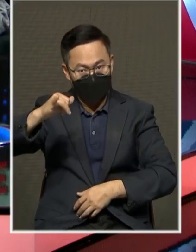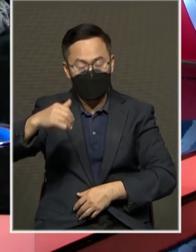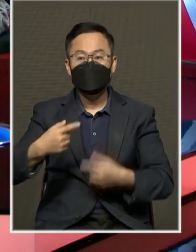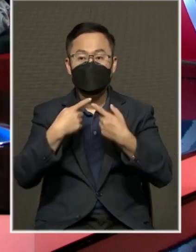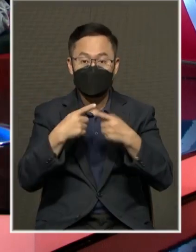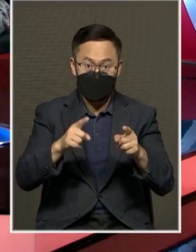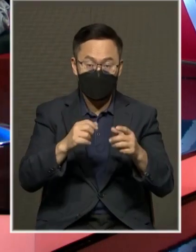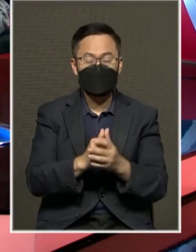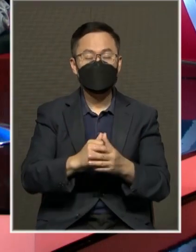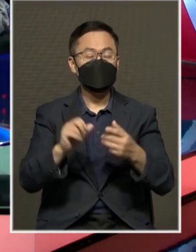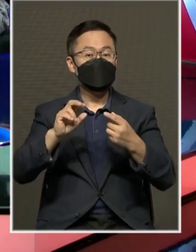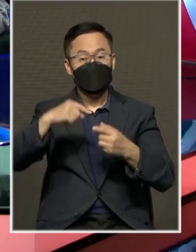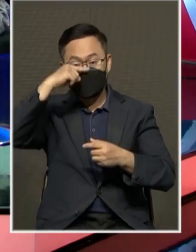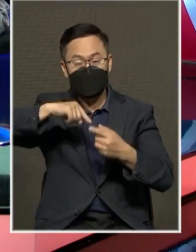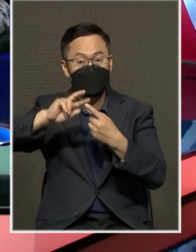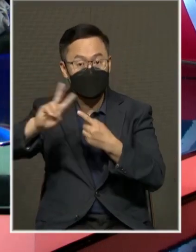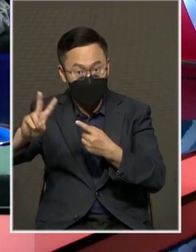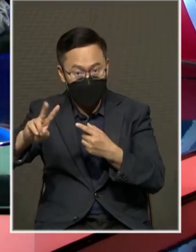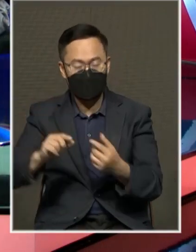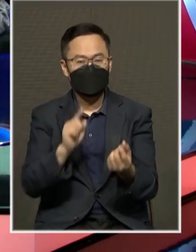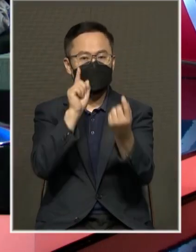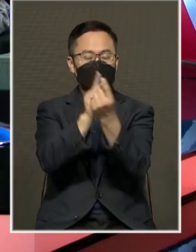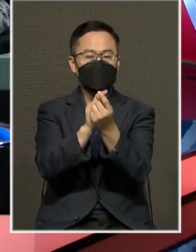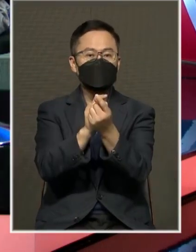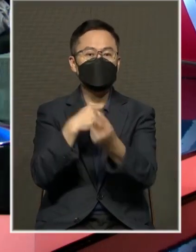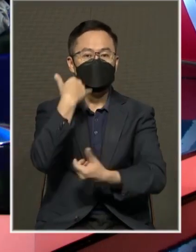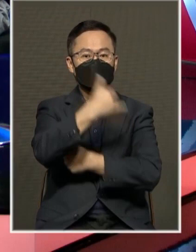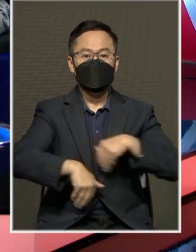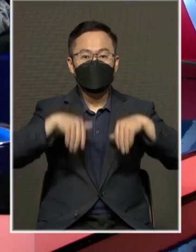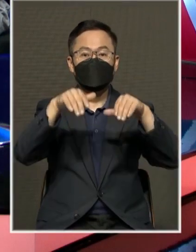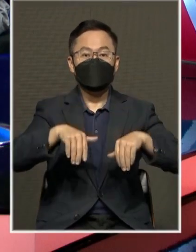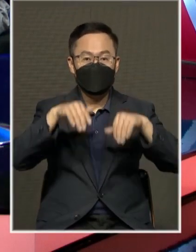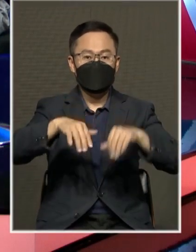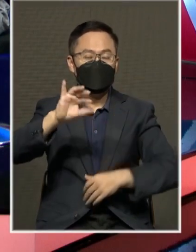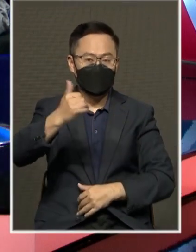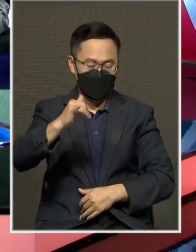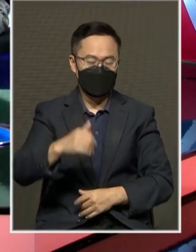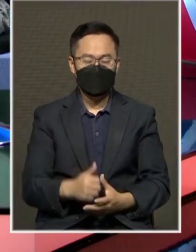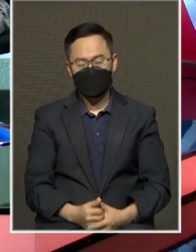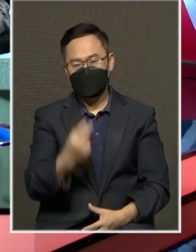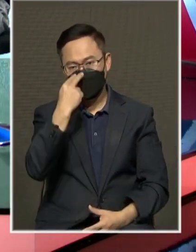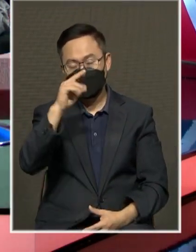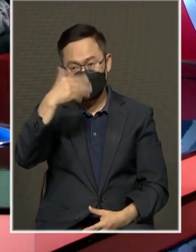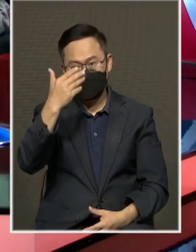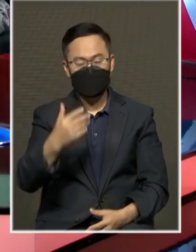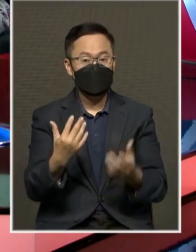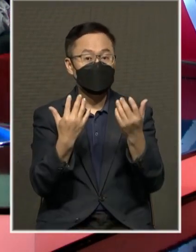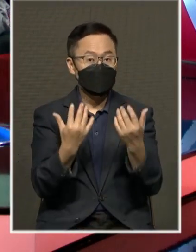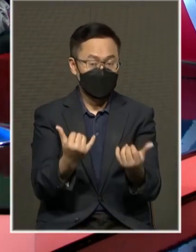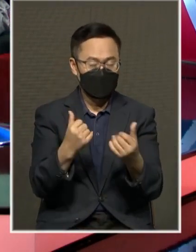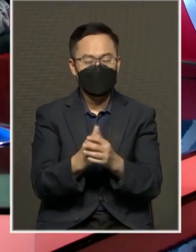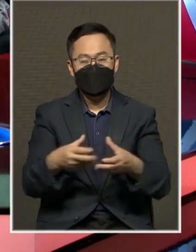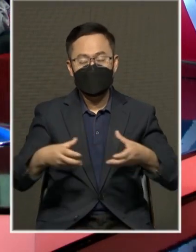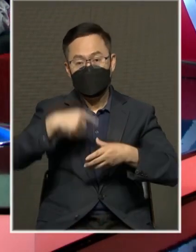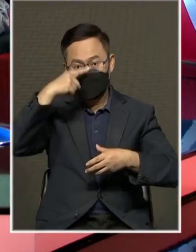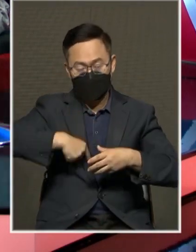เขาส่ง U18 มาเต็มทีมอยู่แล้วนะครับความแข็งแกร่งอะไรเขาแน่นอนว่าเหนือกว่าเพราะฉะนั้นในเกมวันนี้เนี่ยทีมชาติไทยควรจะช